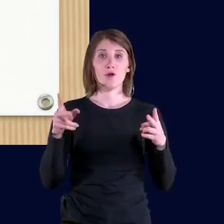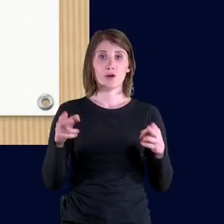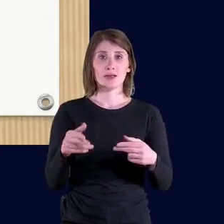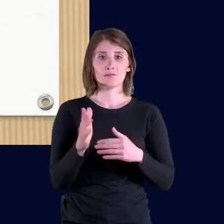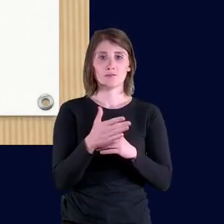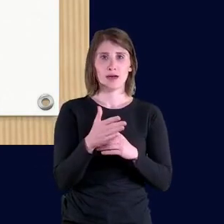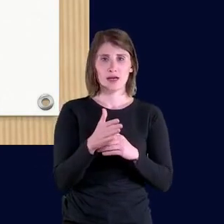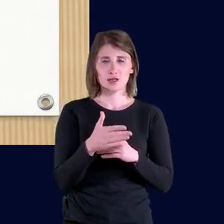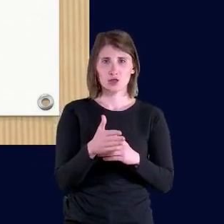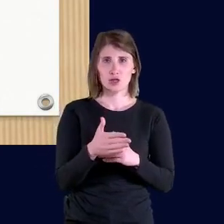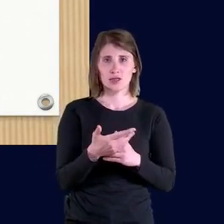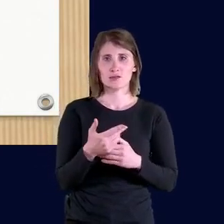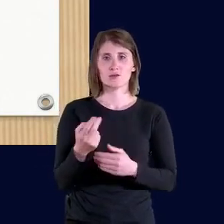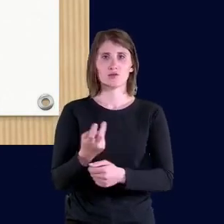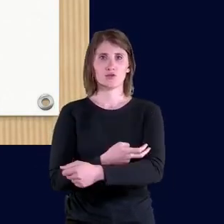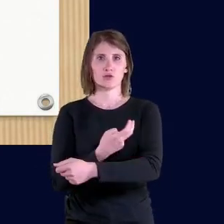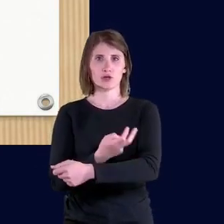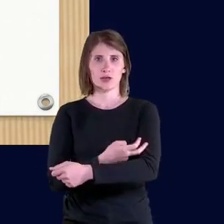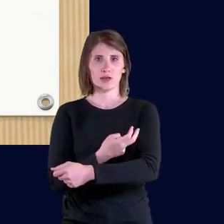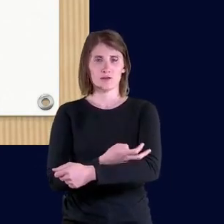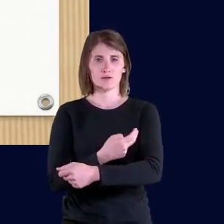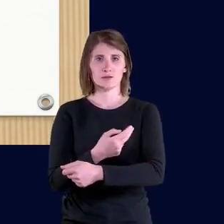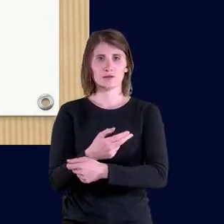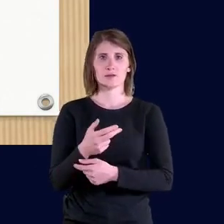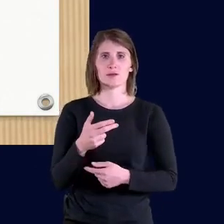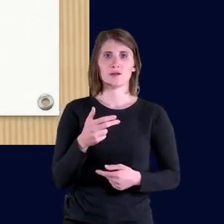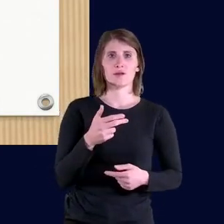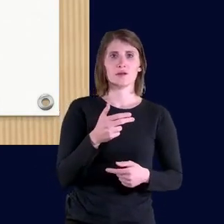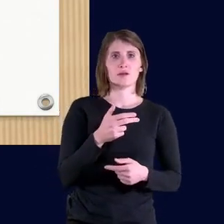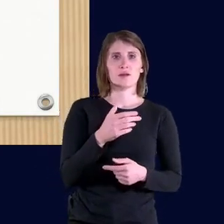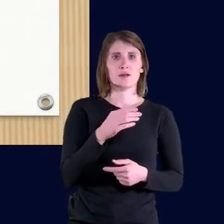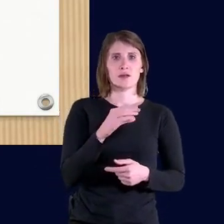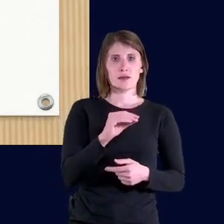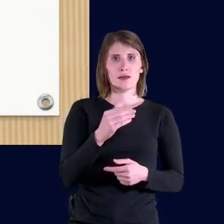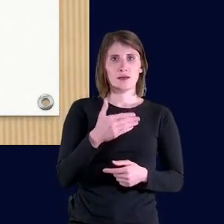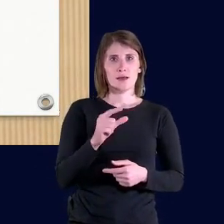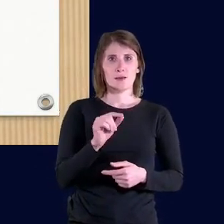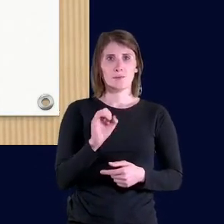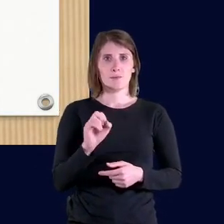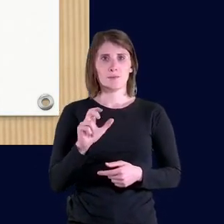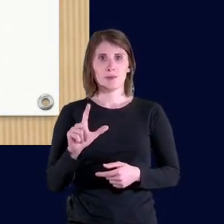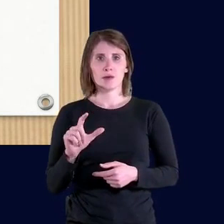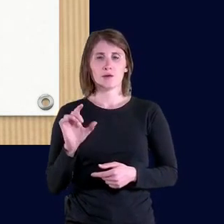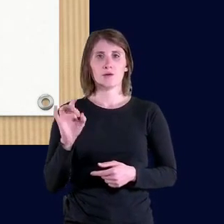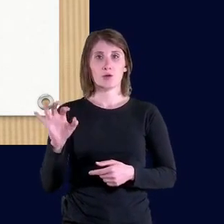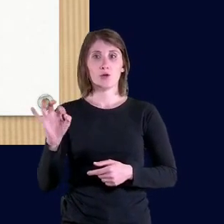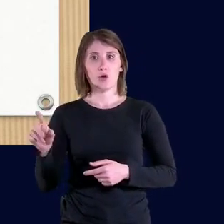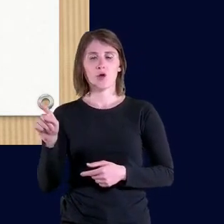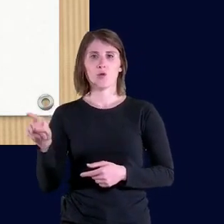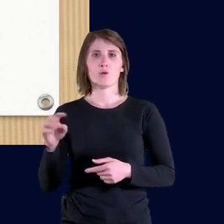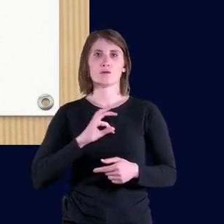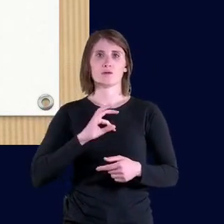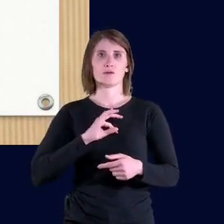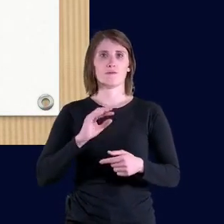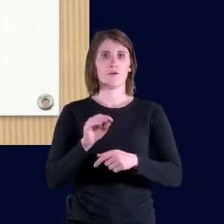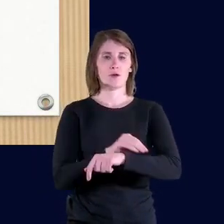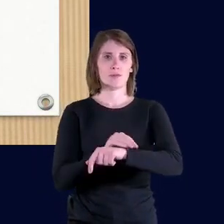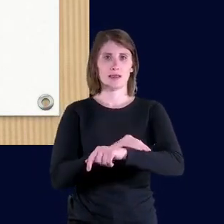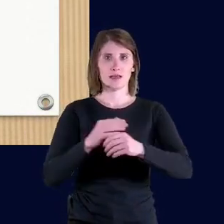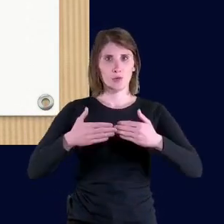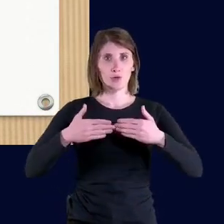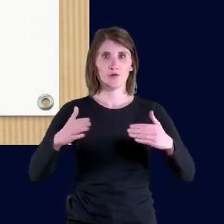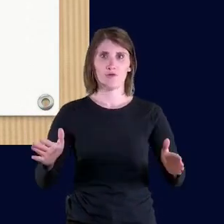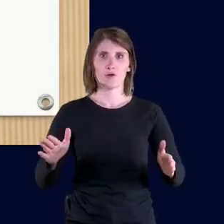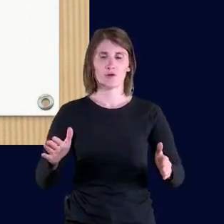marca bodajże tak do czerwca Empik go otworzył swoje zasoby otworzył swoje zasoby na 60 dni